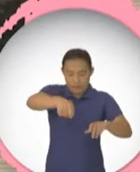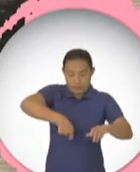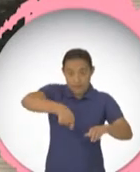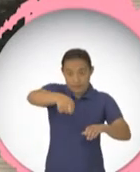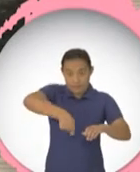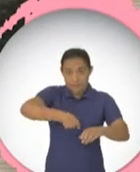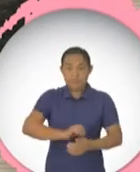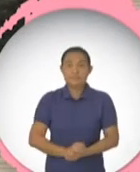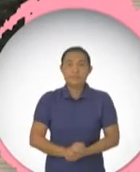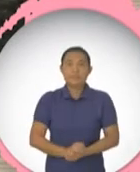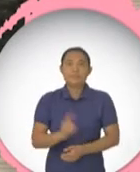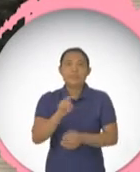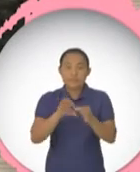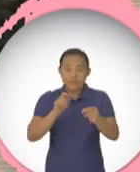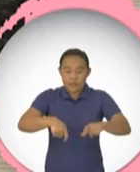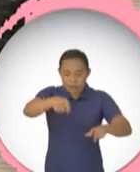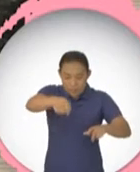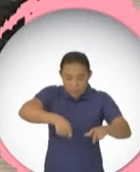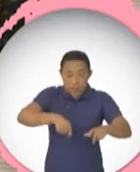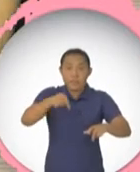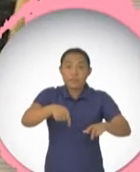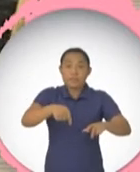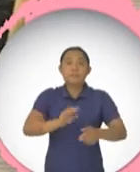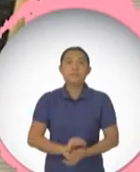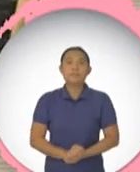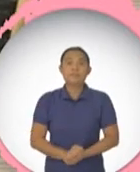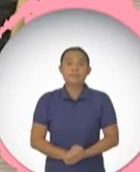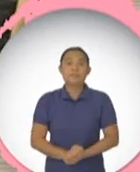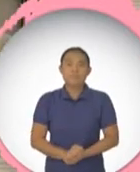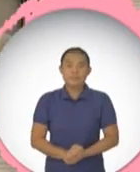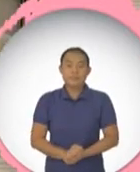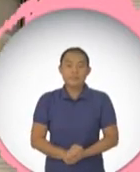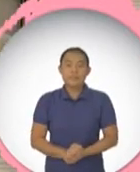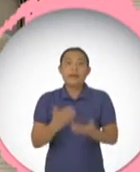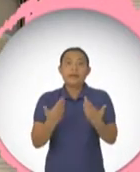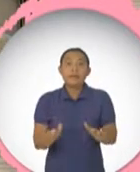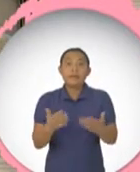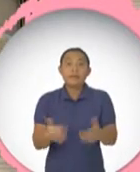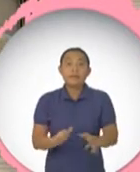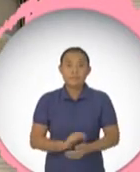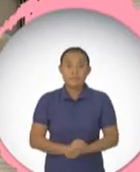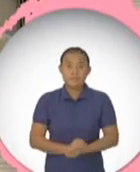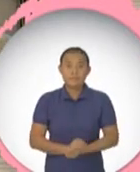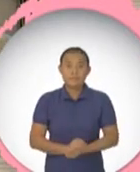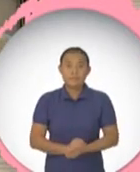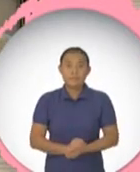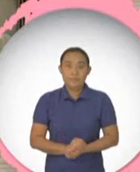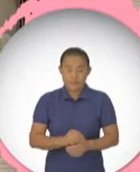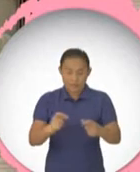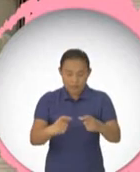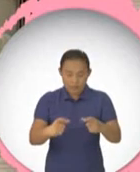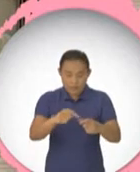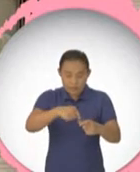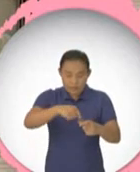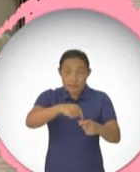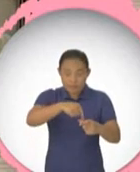ค่ะต้องการลักษณะที่เป็นแผ่นสี่เหลี่ยมเนี่ยค่ะถ้าเกิดเรา ตัดขอบที ่ใช่ถ้าเกิดเรารีดแล้วเป็นขอบสี่เหลี่ยมเลยเนี่ยเราก็